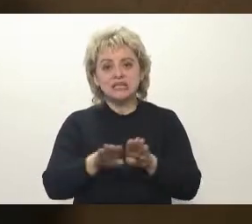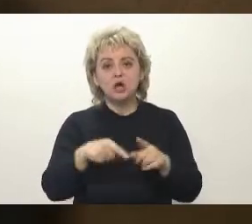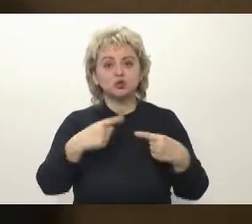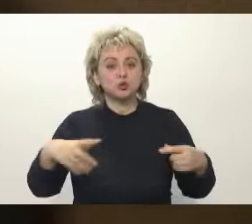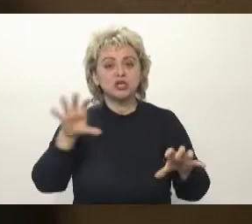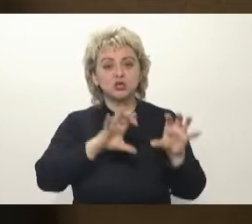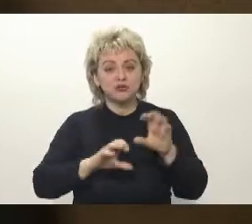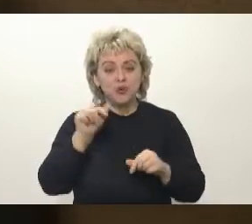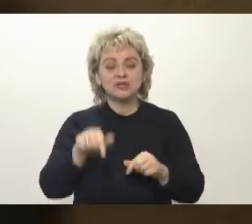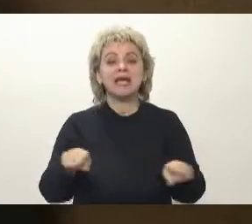животных, так и